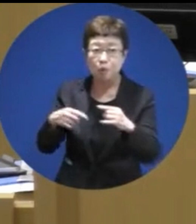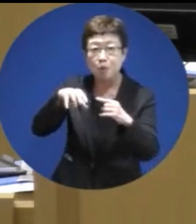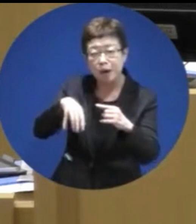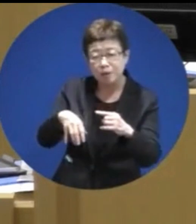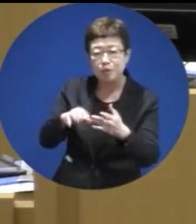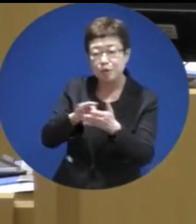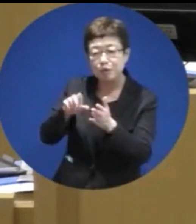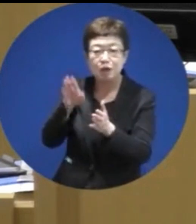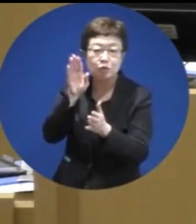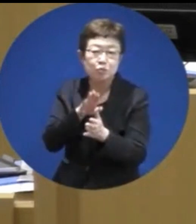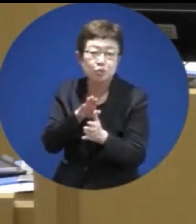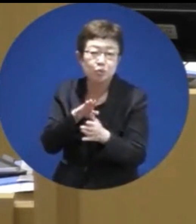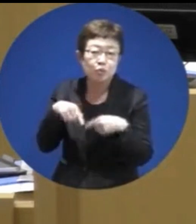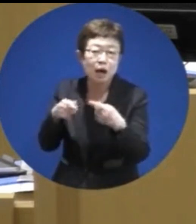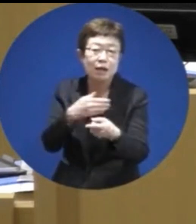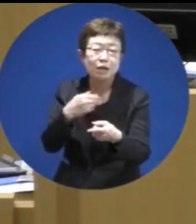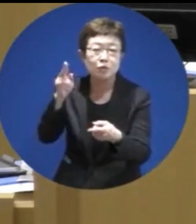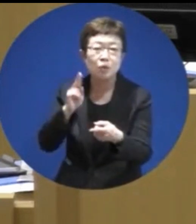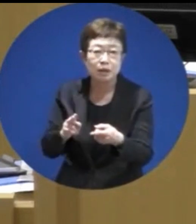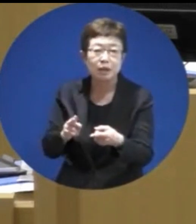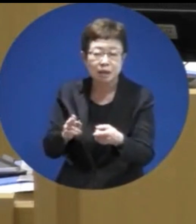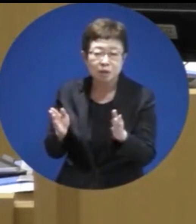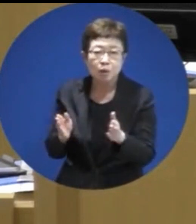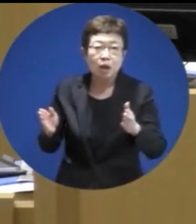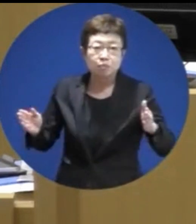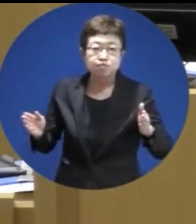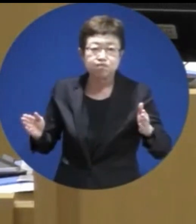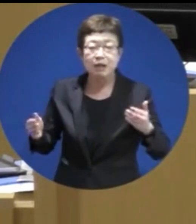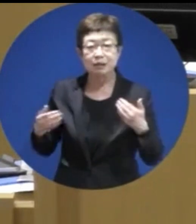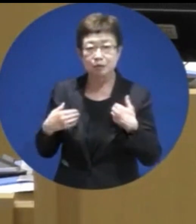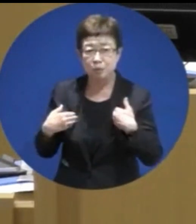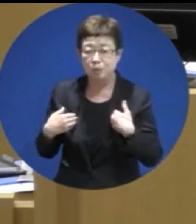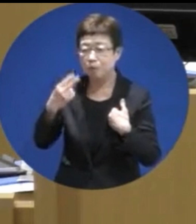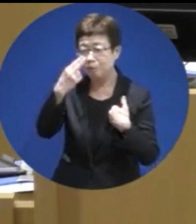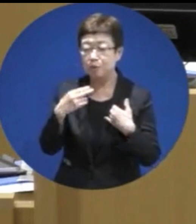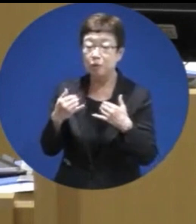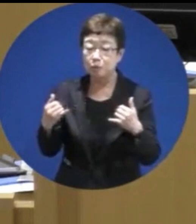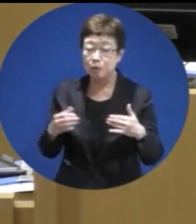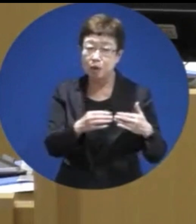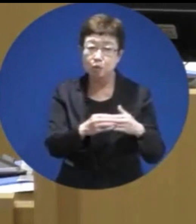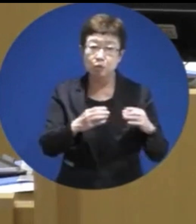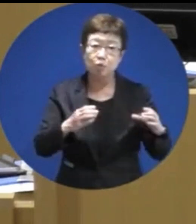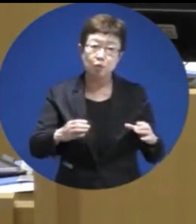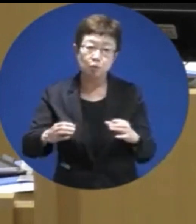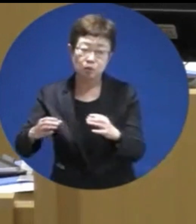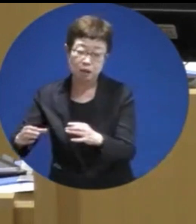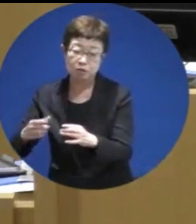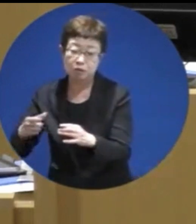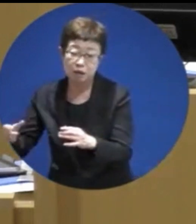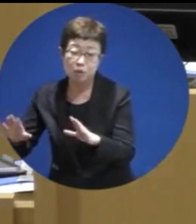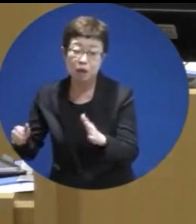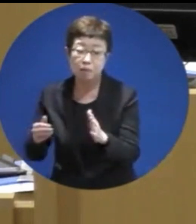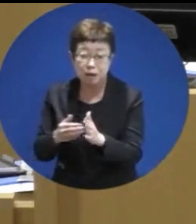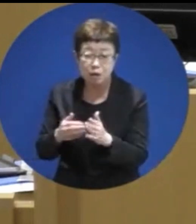利用する際にスムーズにアクセスできるよう、十分な道路幅を設けることや、視覚障害者誘導ブロックを設置するなど、これまでもバリ